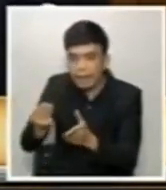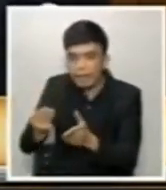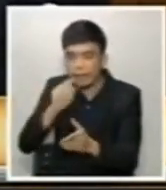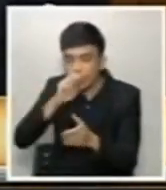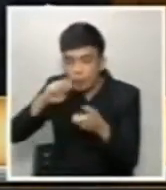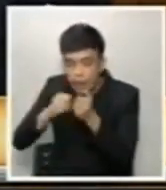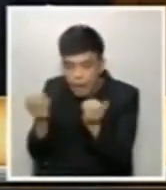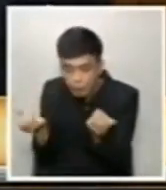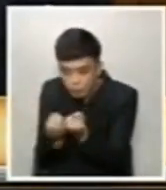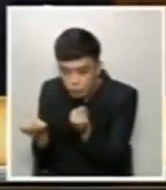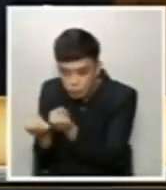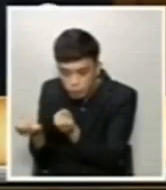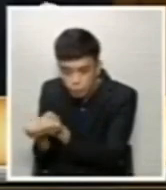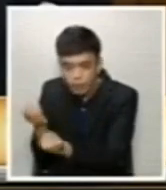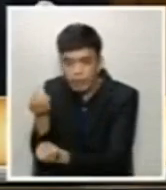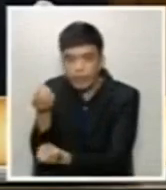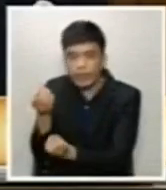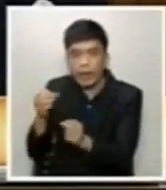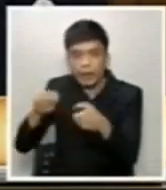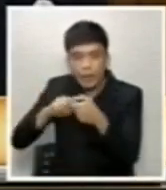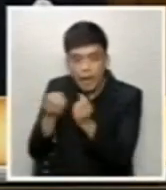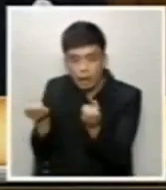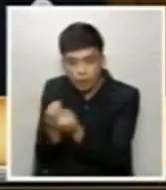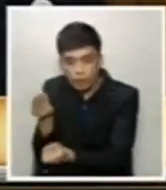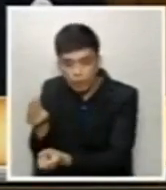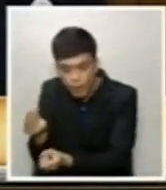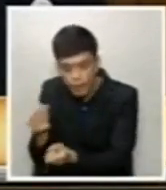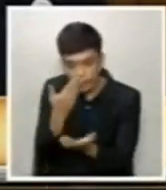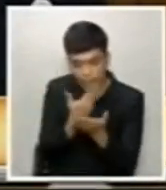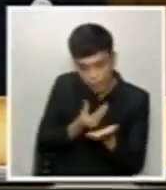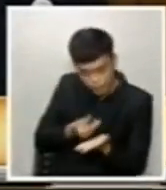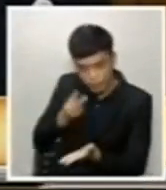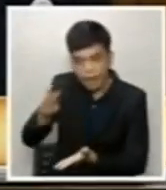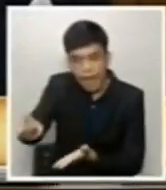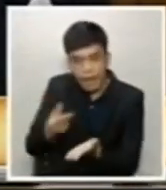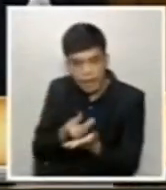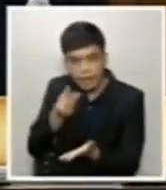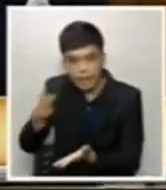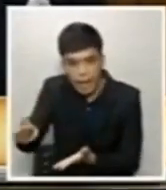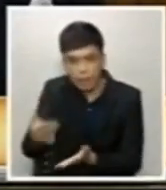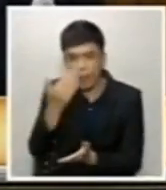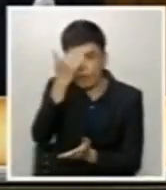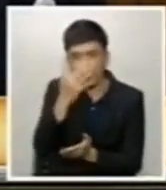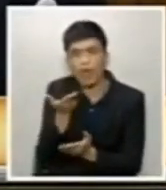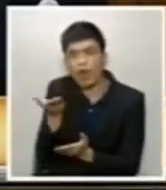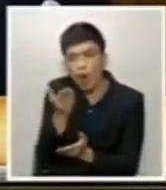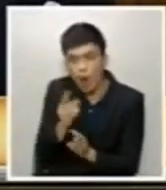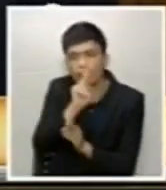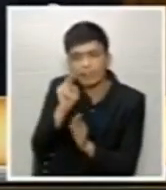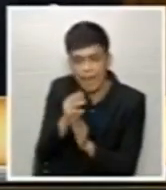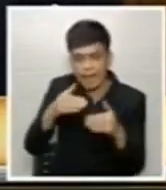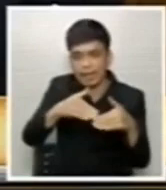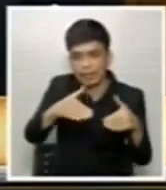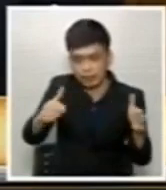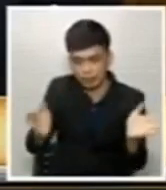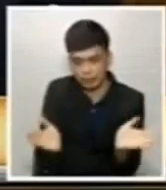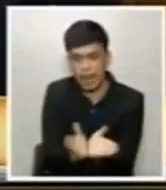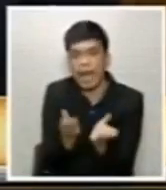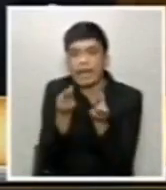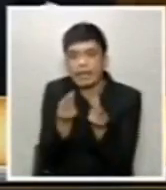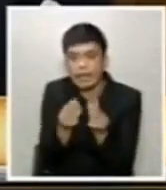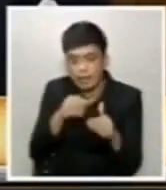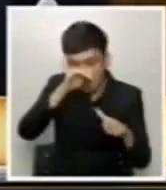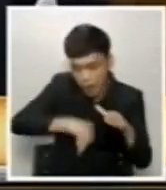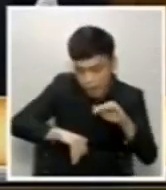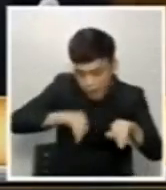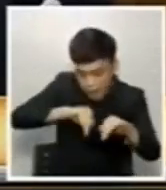ผลกระทบต้องใช้พื้นที่ตรงนี้เนี่ยมาเป็นพื้นที่เก็บกักน้ำต่อไปนะครับซึ่งเราคาดว่าเราได้ดำเนินการเตรียม